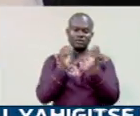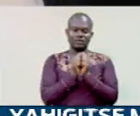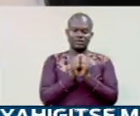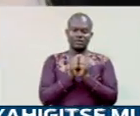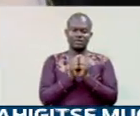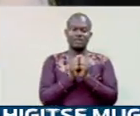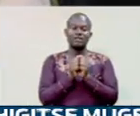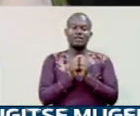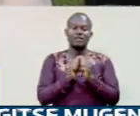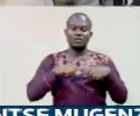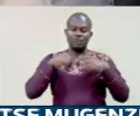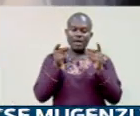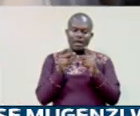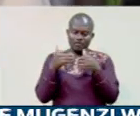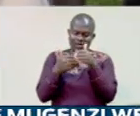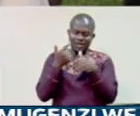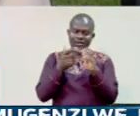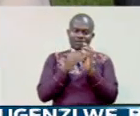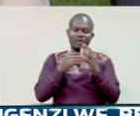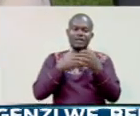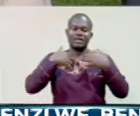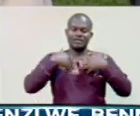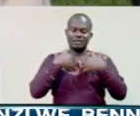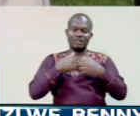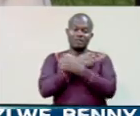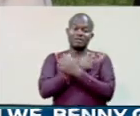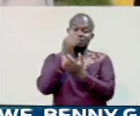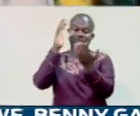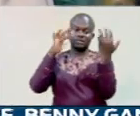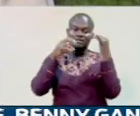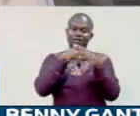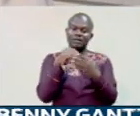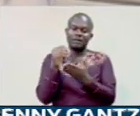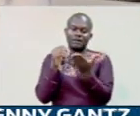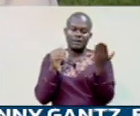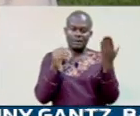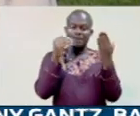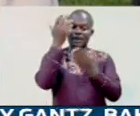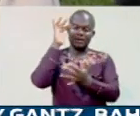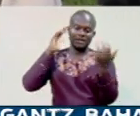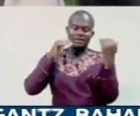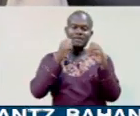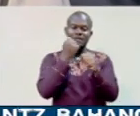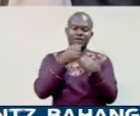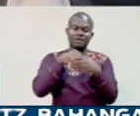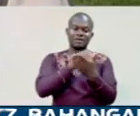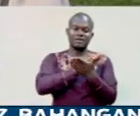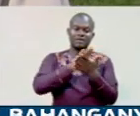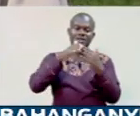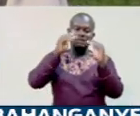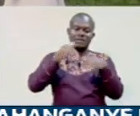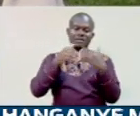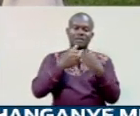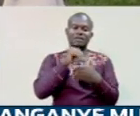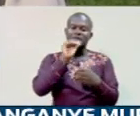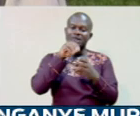ahantu hegeranye, kandi ubundi inyamaswa zabaga mu bihuru zikaba mu mashyamba. Amashyamba asigaye akorerwa amasuku agahingirwa, nta